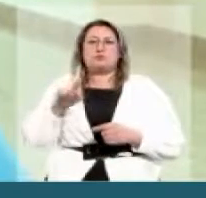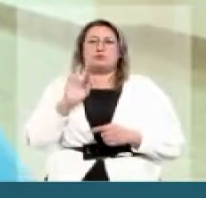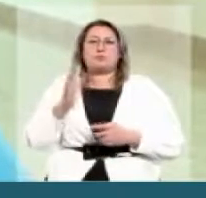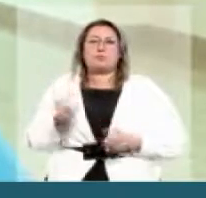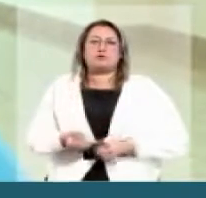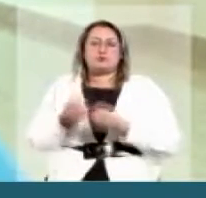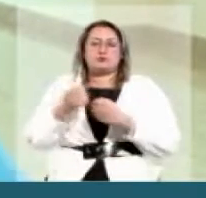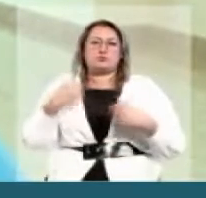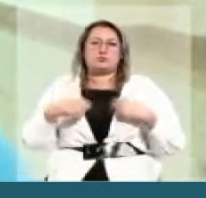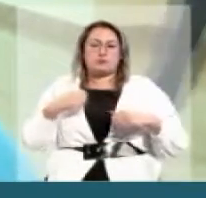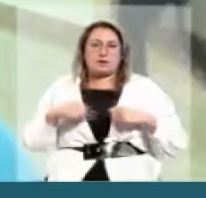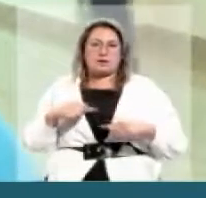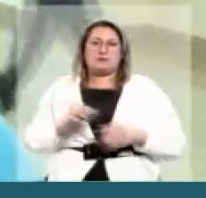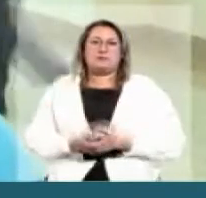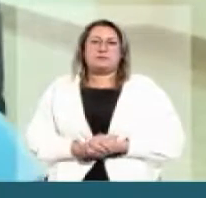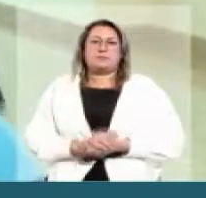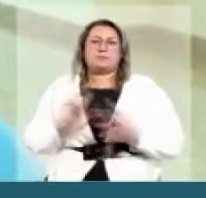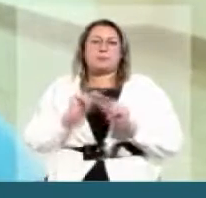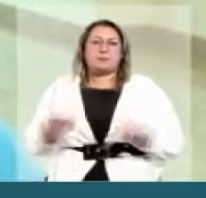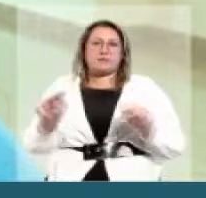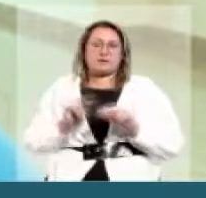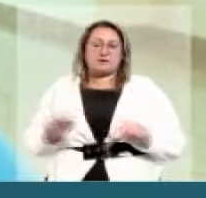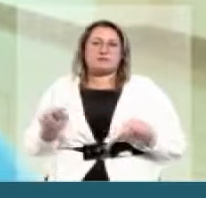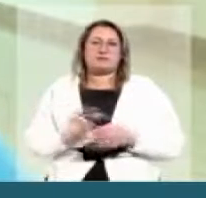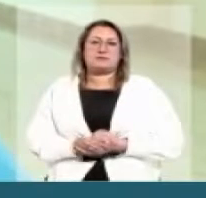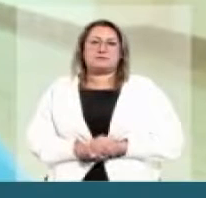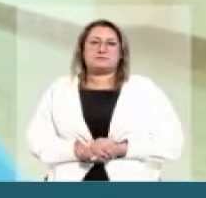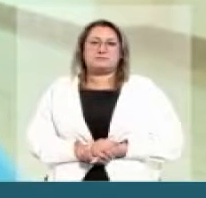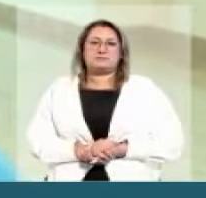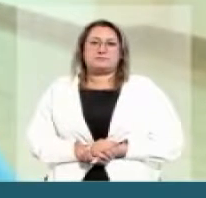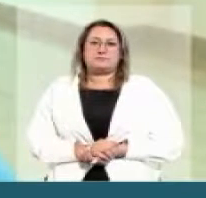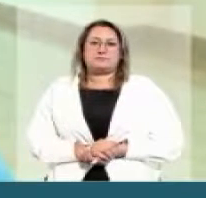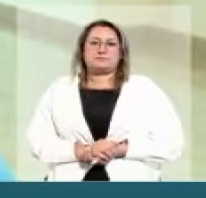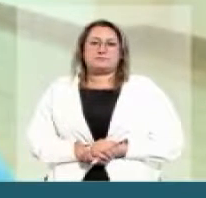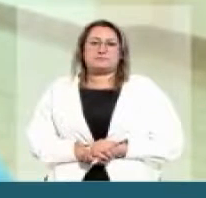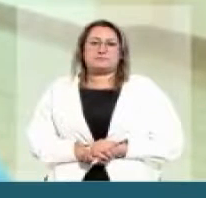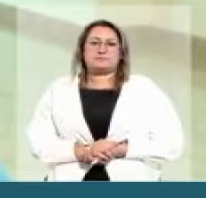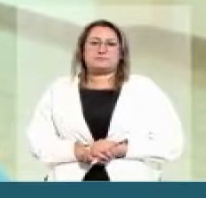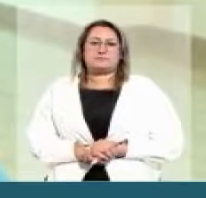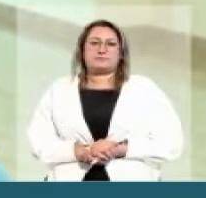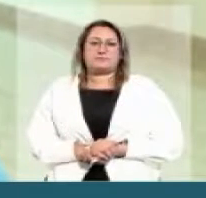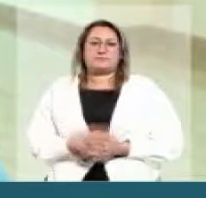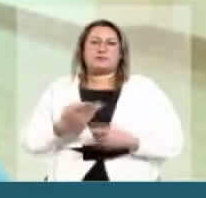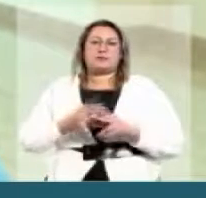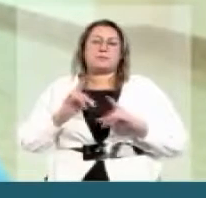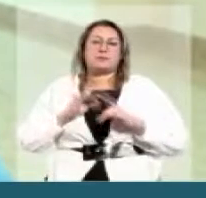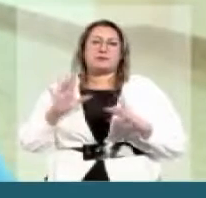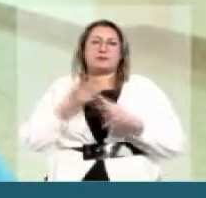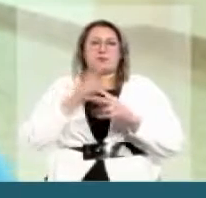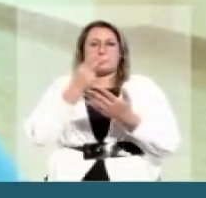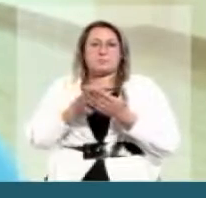ерекшелік емес, білім гранттары ыңғайлы мектептің өзі де біздің шәкірттерімізге үлкен серпін беріп жатыр деген